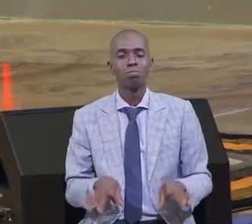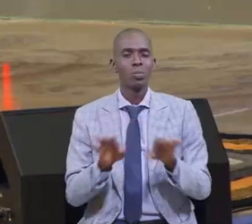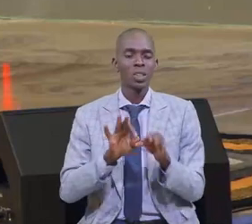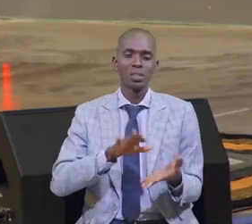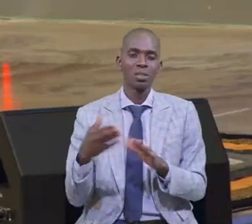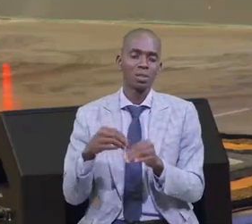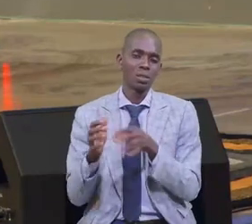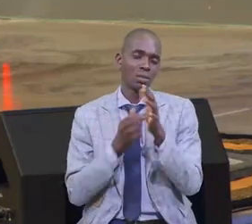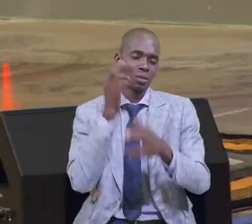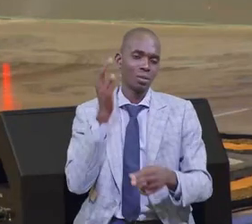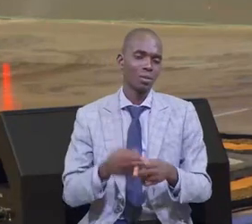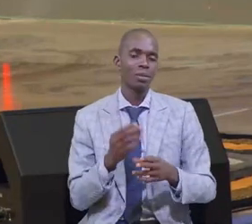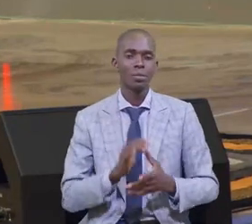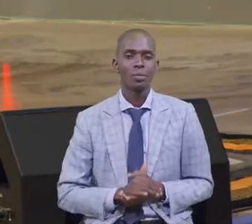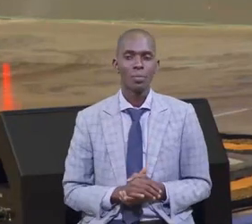inutilement.